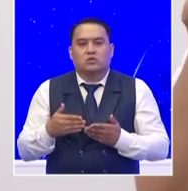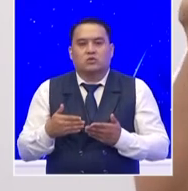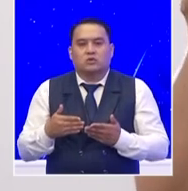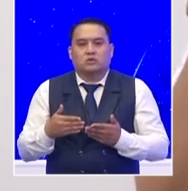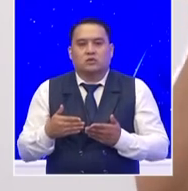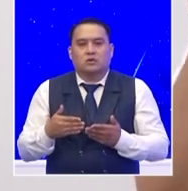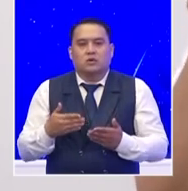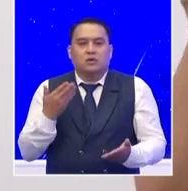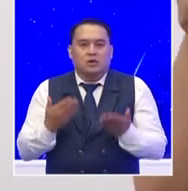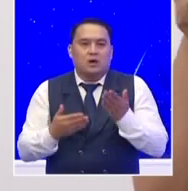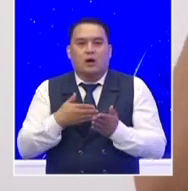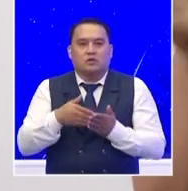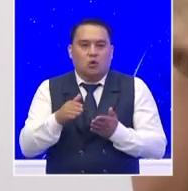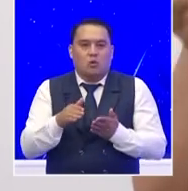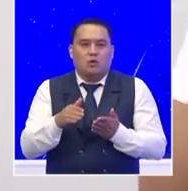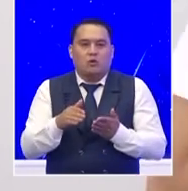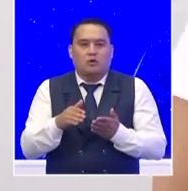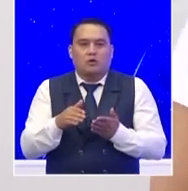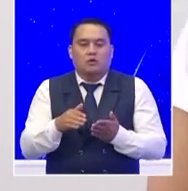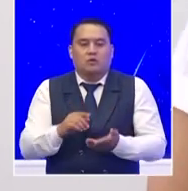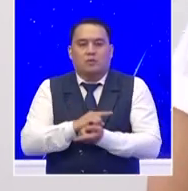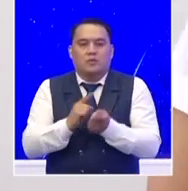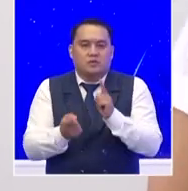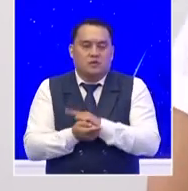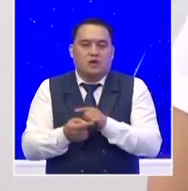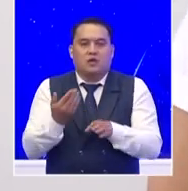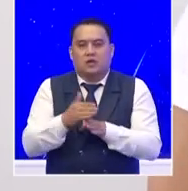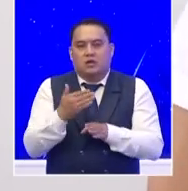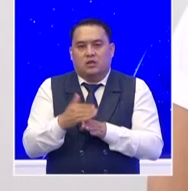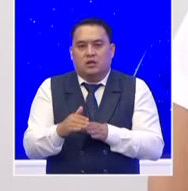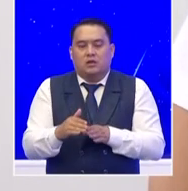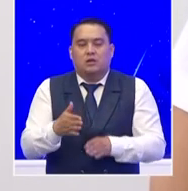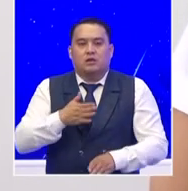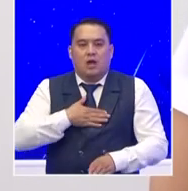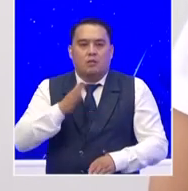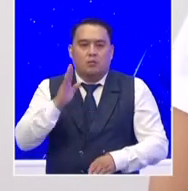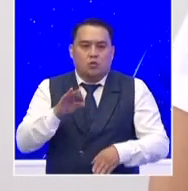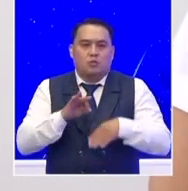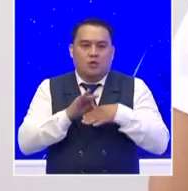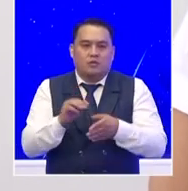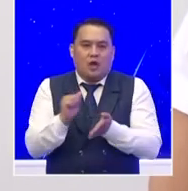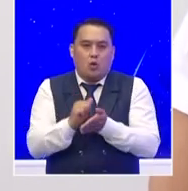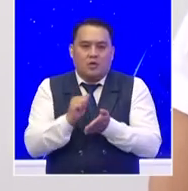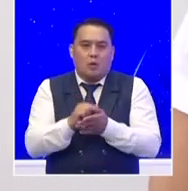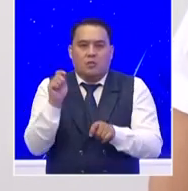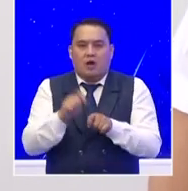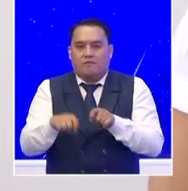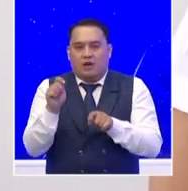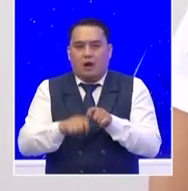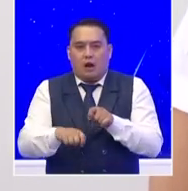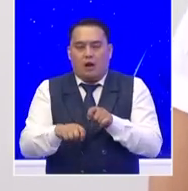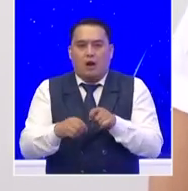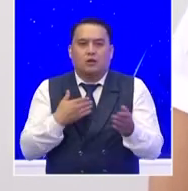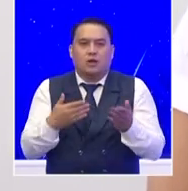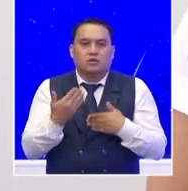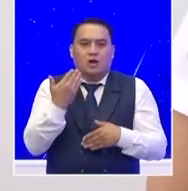отказе предоставления рефинансирования займа. Нами будет проводиться документальная проверка в